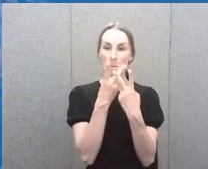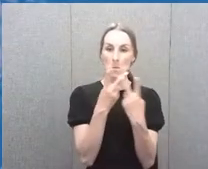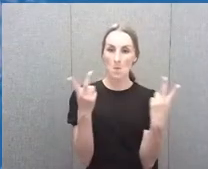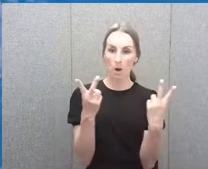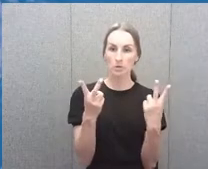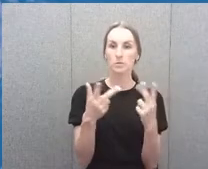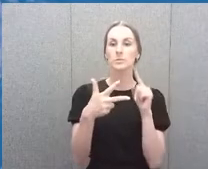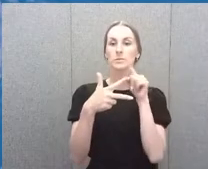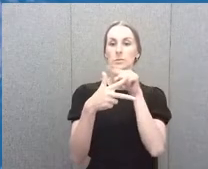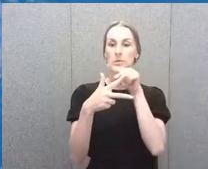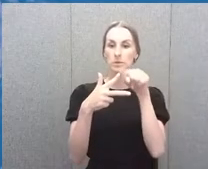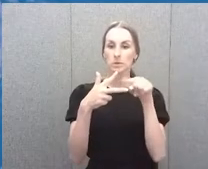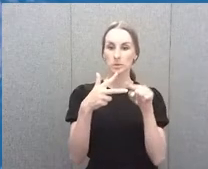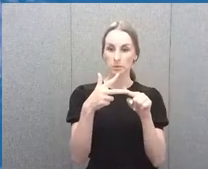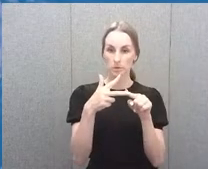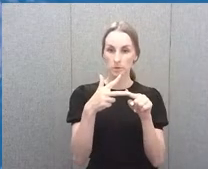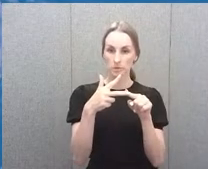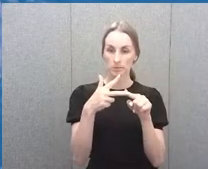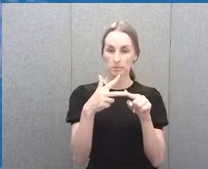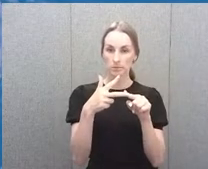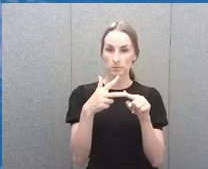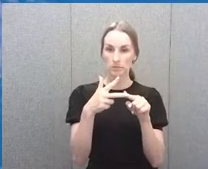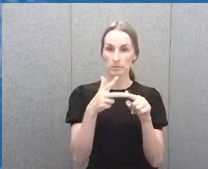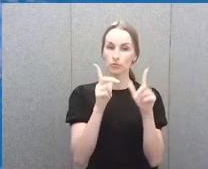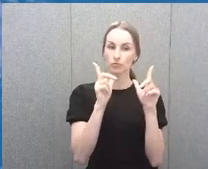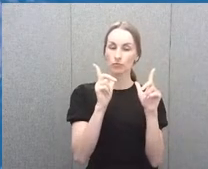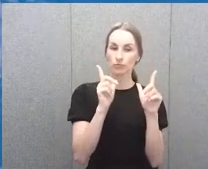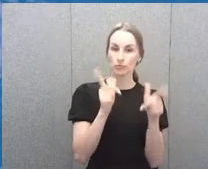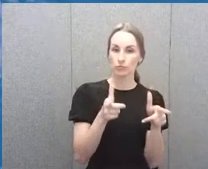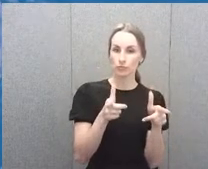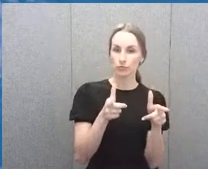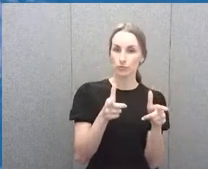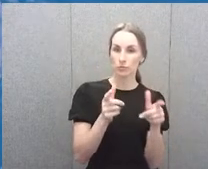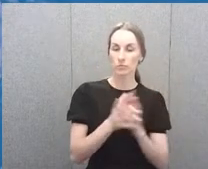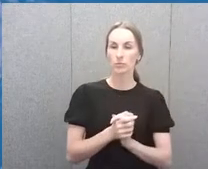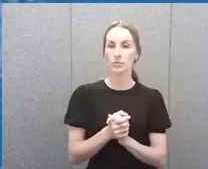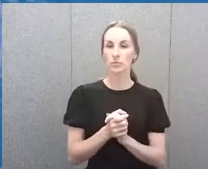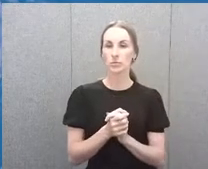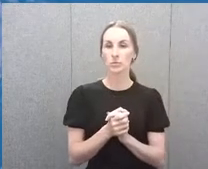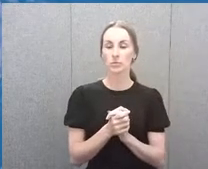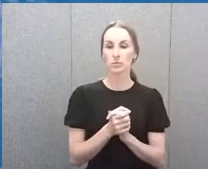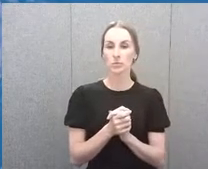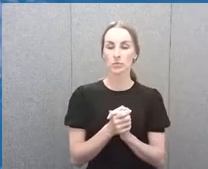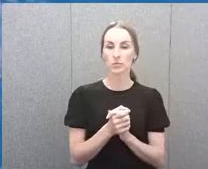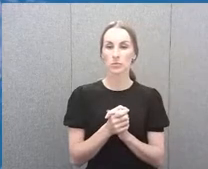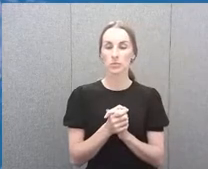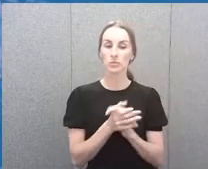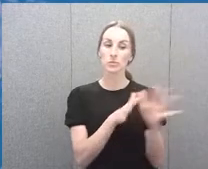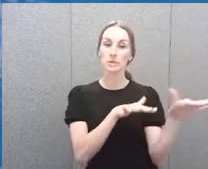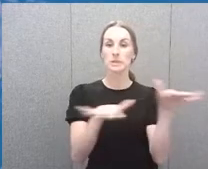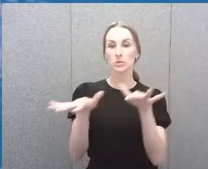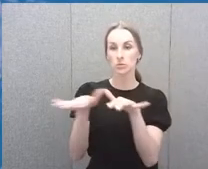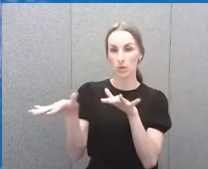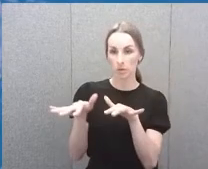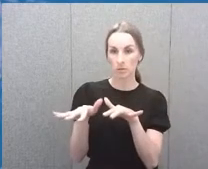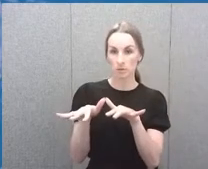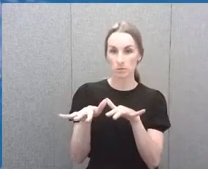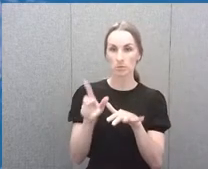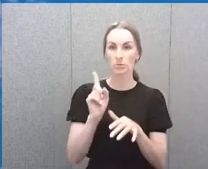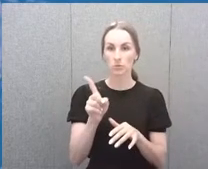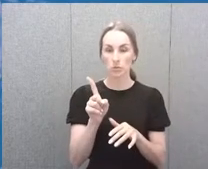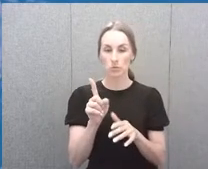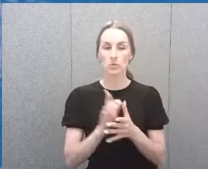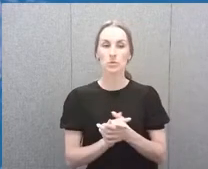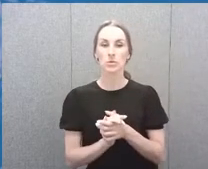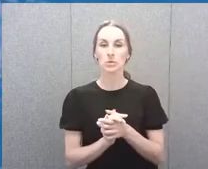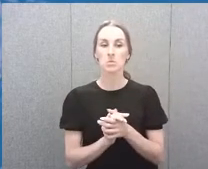не самого высокого уровня, я бы сказала, но мне кажется лично, что они очень хорошо иллюстрируют то, что происходит в